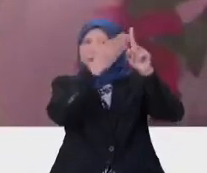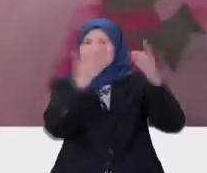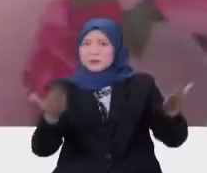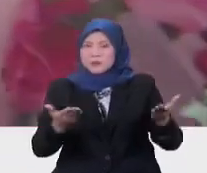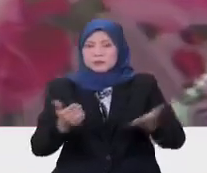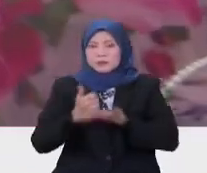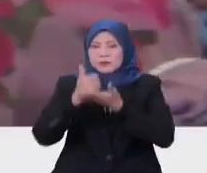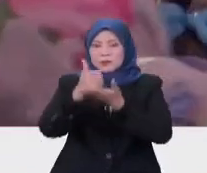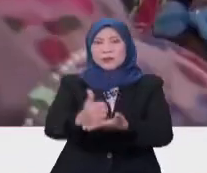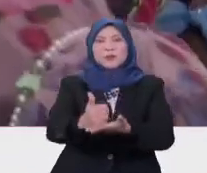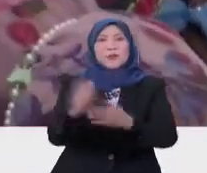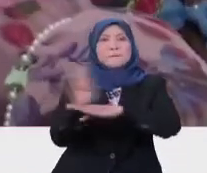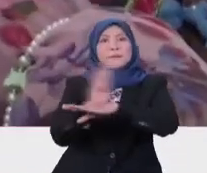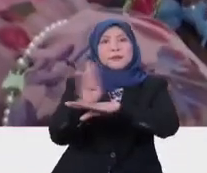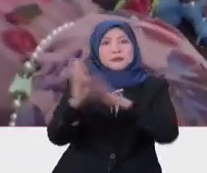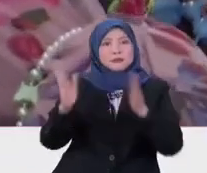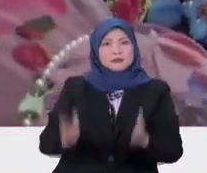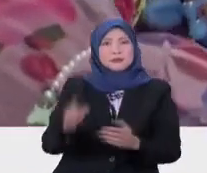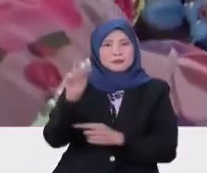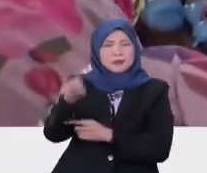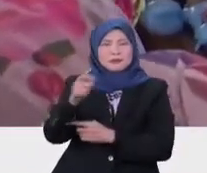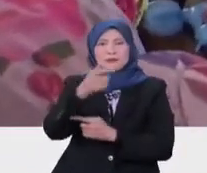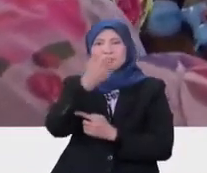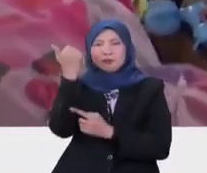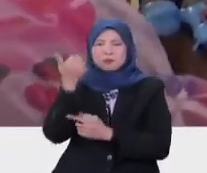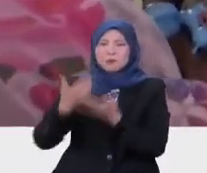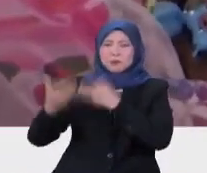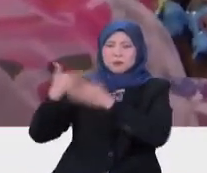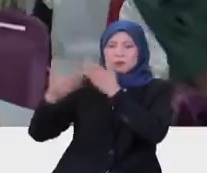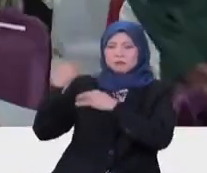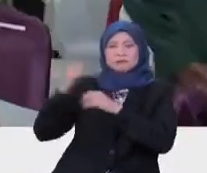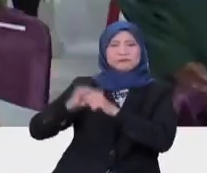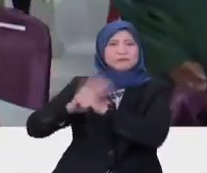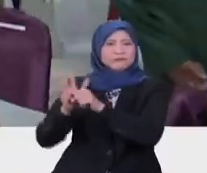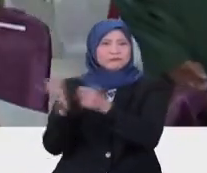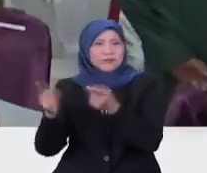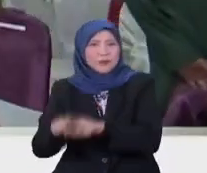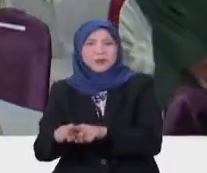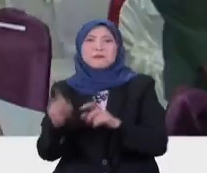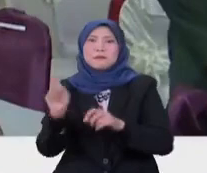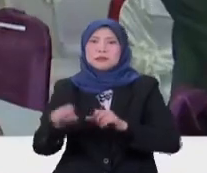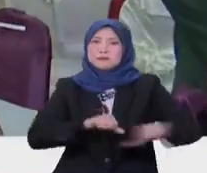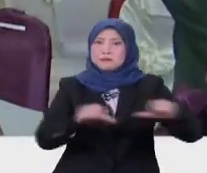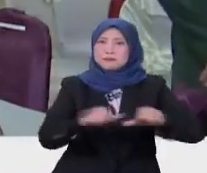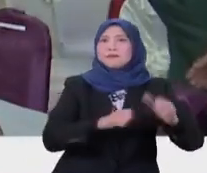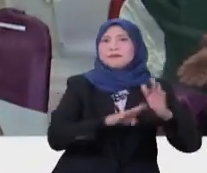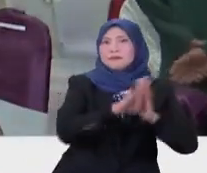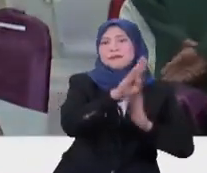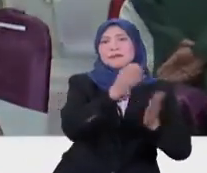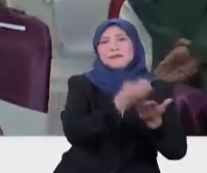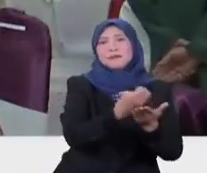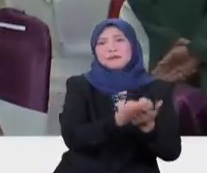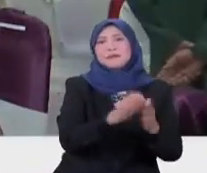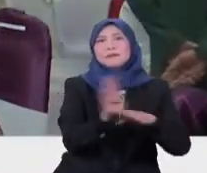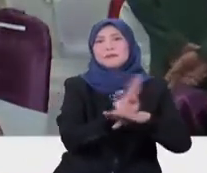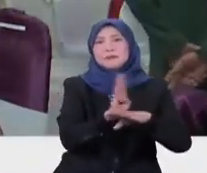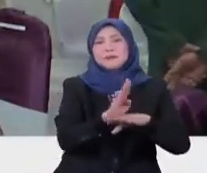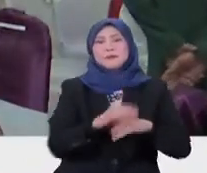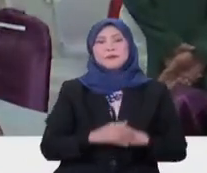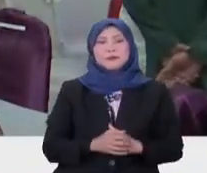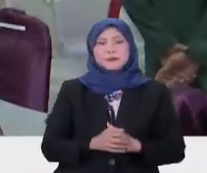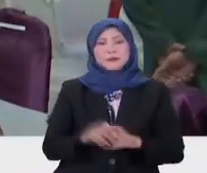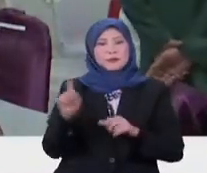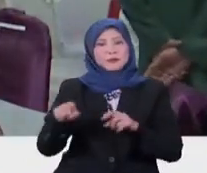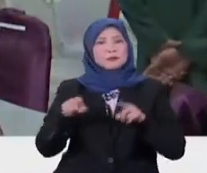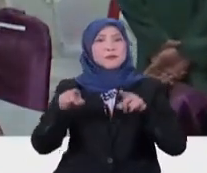membantu usahawan bangkit semula daripada impak pandemik COVID-19. Ini saya rasa selaraslah sejajar dengan